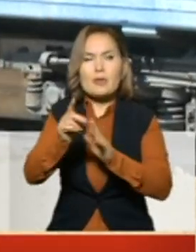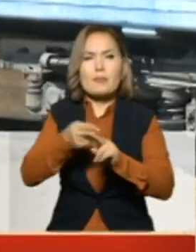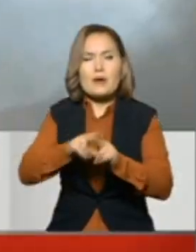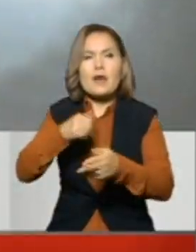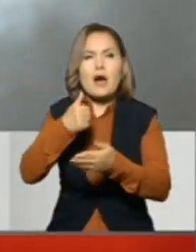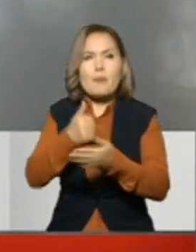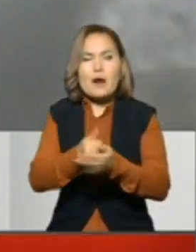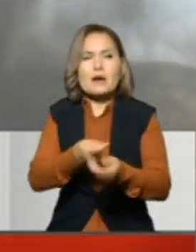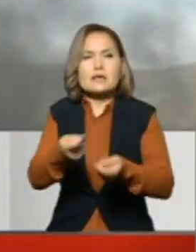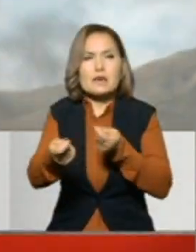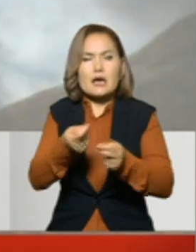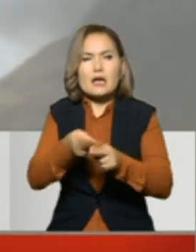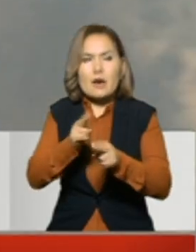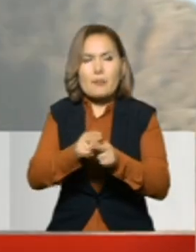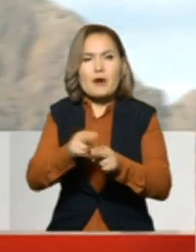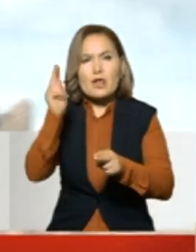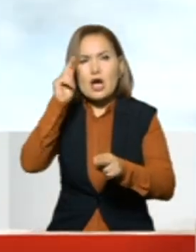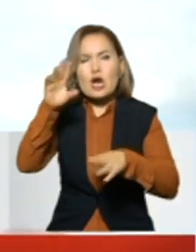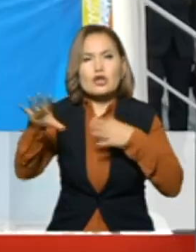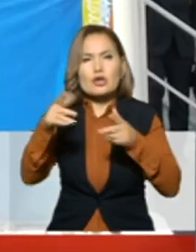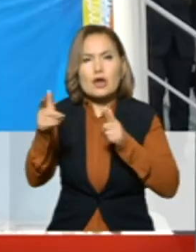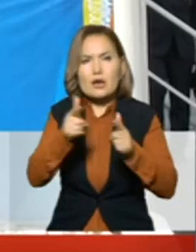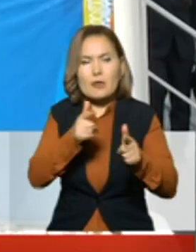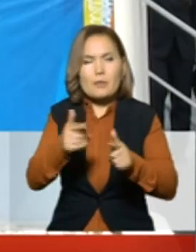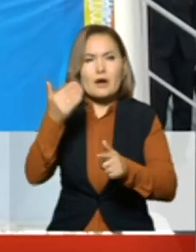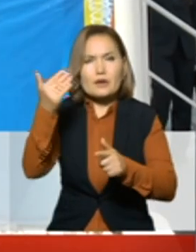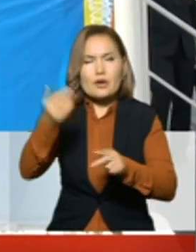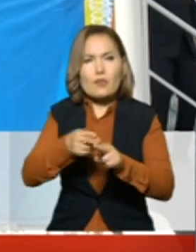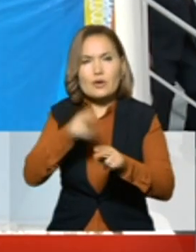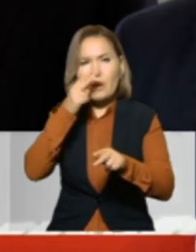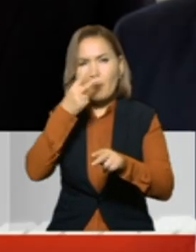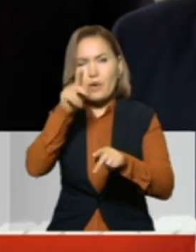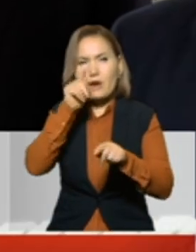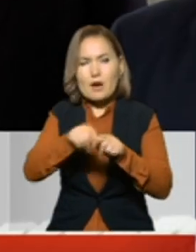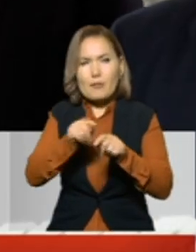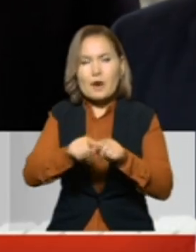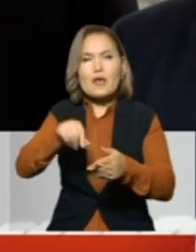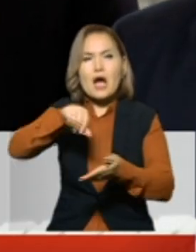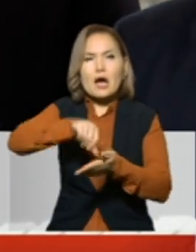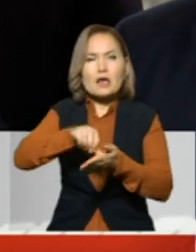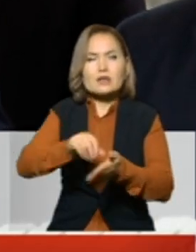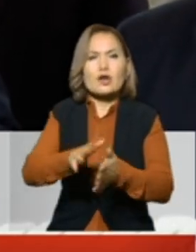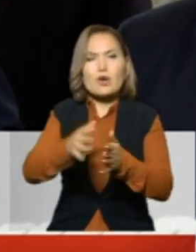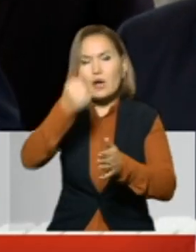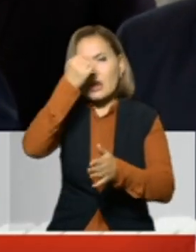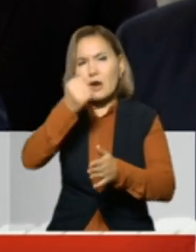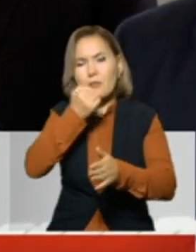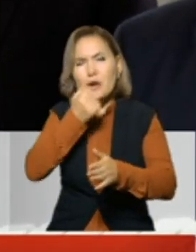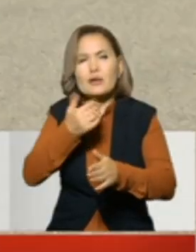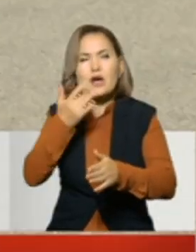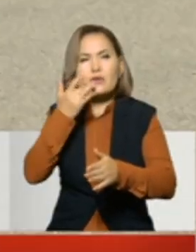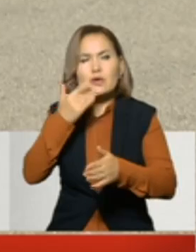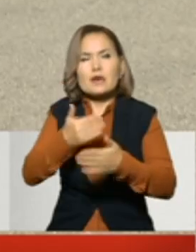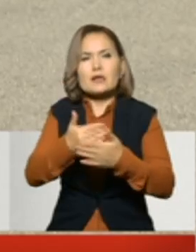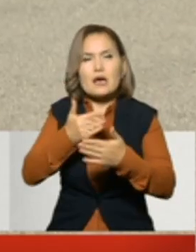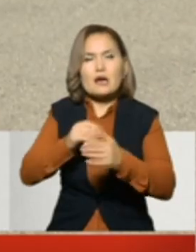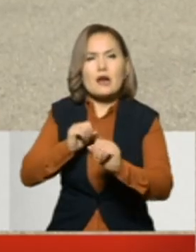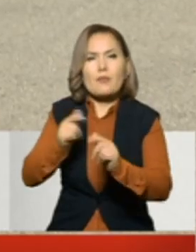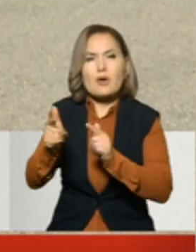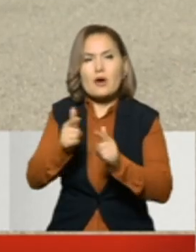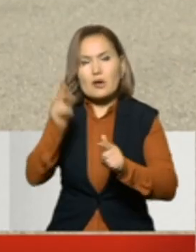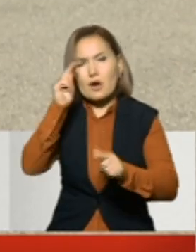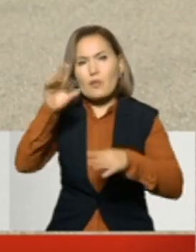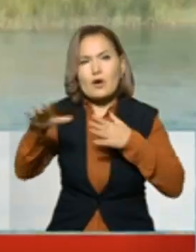бас хатшысы дайындыққа жоғары баға берді. Иманғали Тасмағанбетов қатысушыларға алғыс айтып, мұндай жаттығулардың төтенше жағдай кезінде бірлесе әрекет